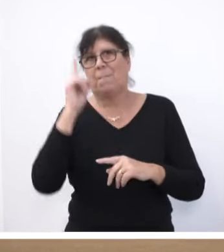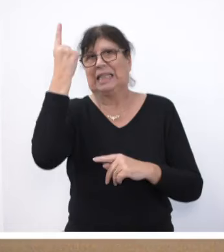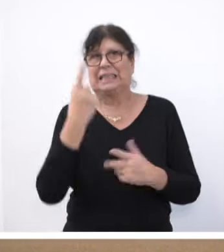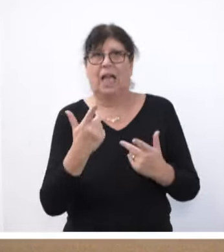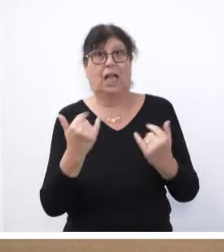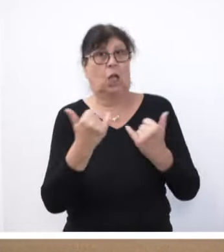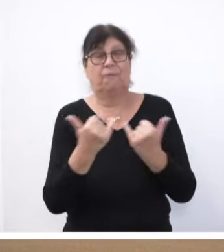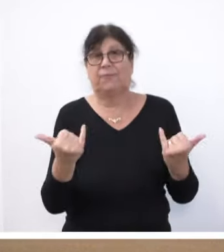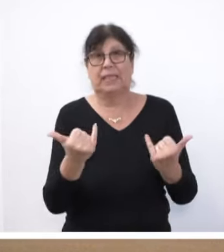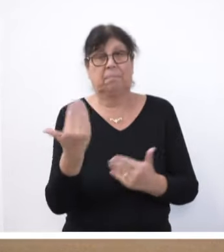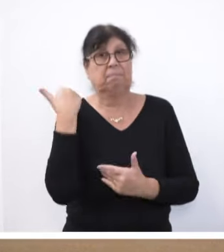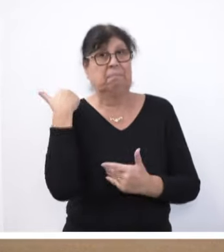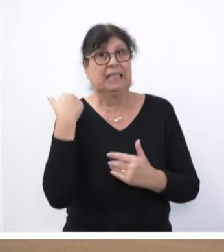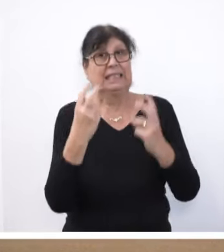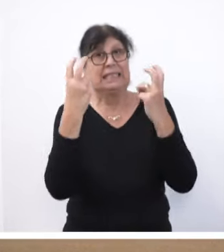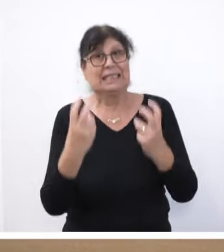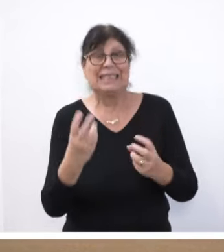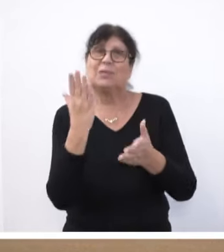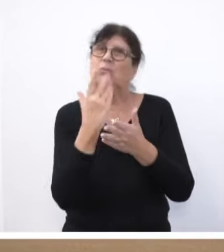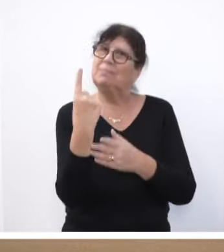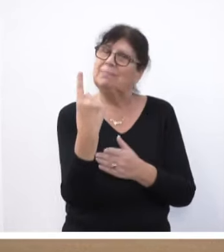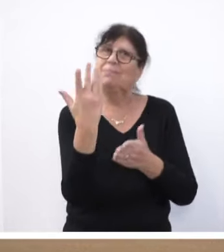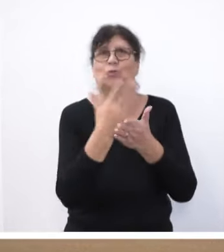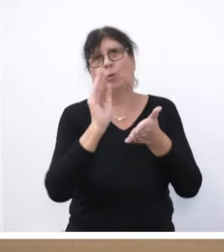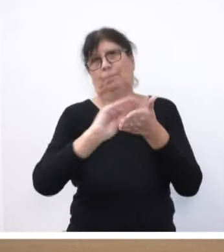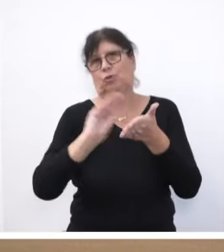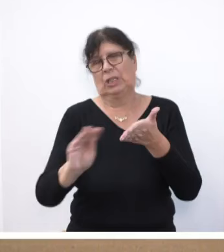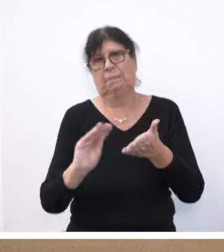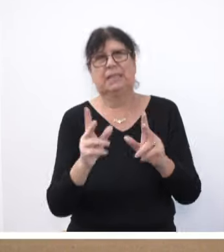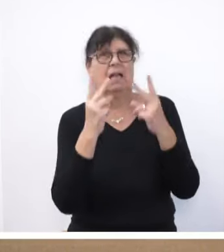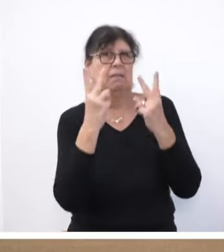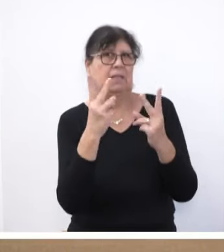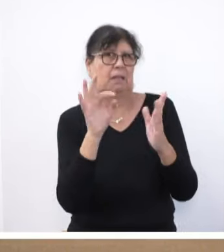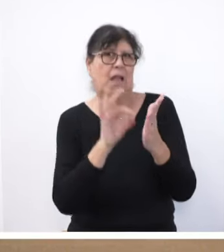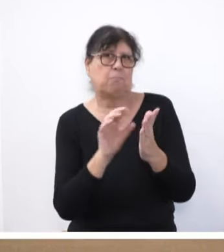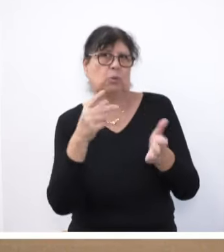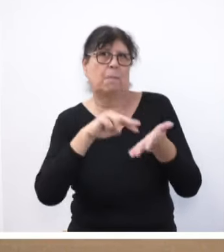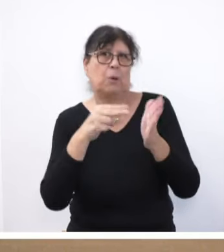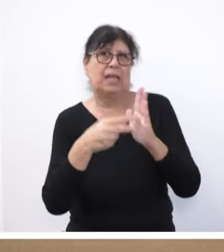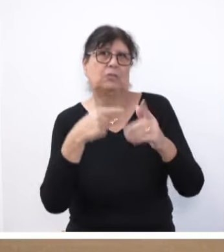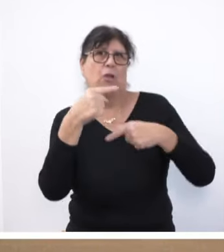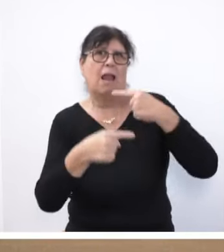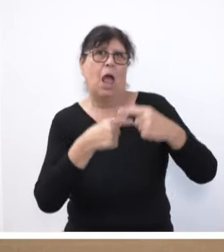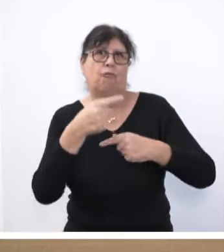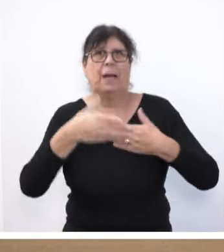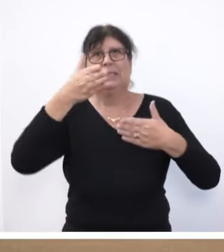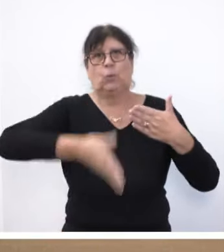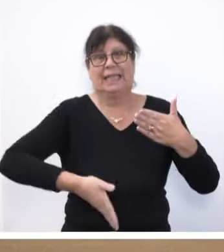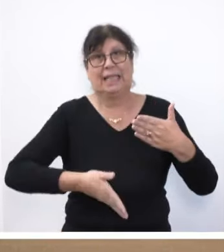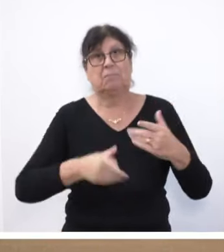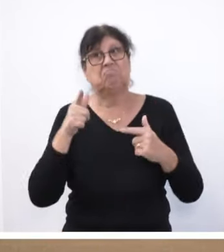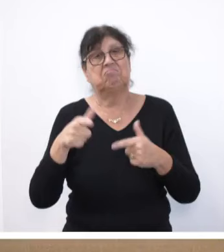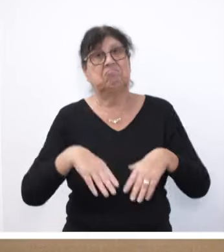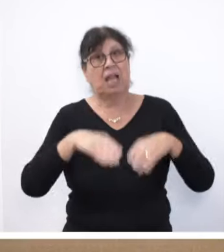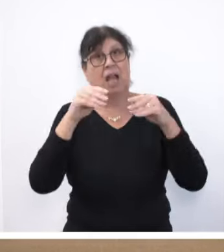der vergangenen Plenarsitzung beschrieben haben, ein wichtiges Kapitel Ihrer politischen Laufbahn zu Ende. Seit Ihrem